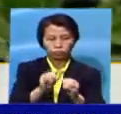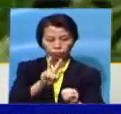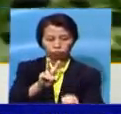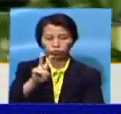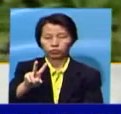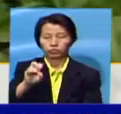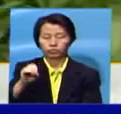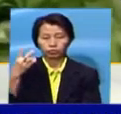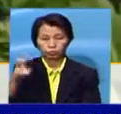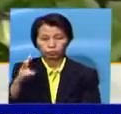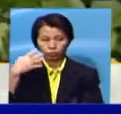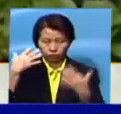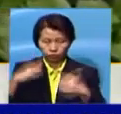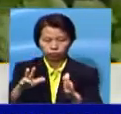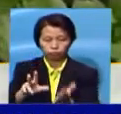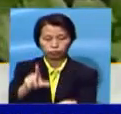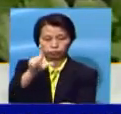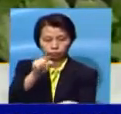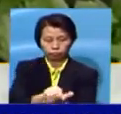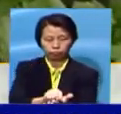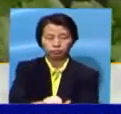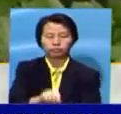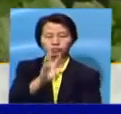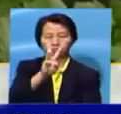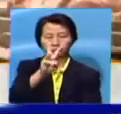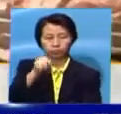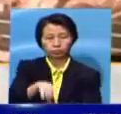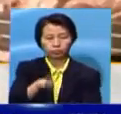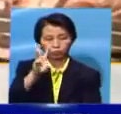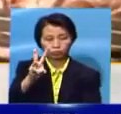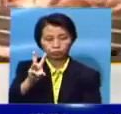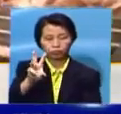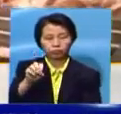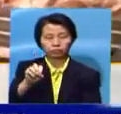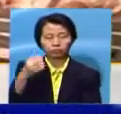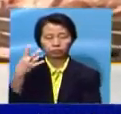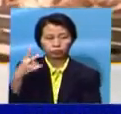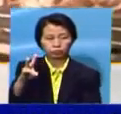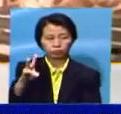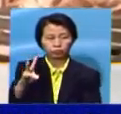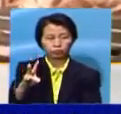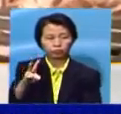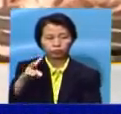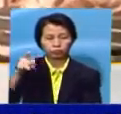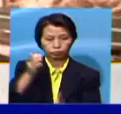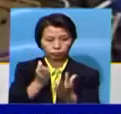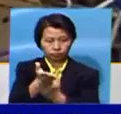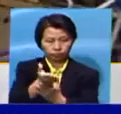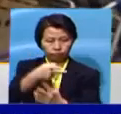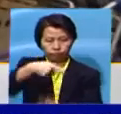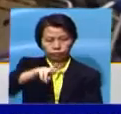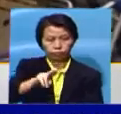2017 yang telah diwartakan pada 6 Jun 2017 melalui PU